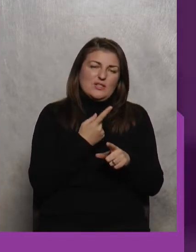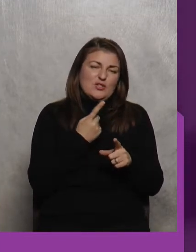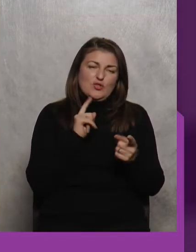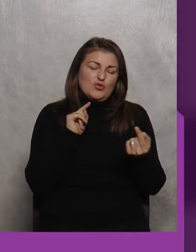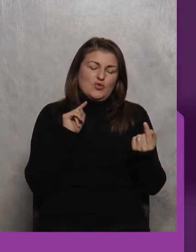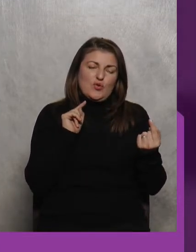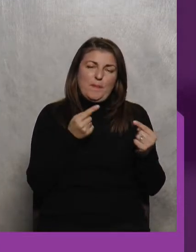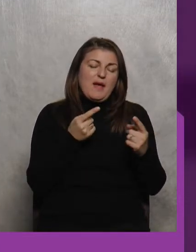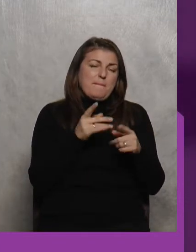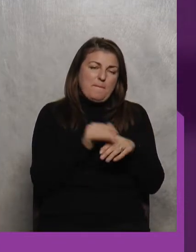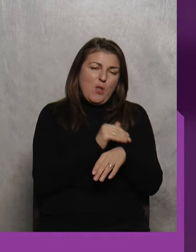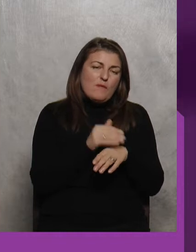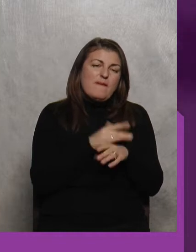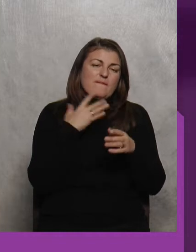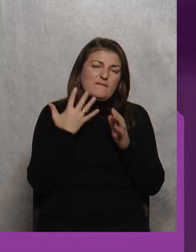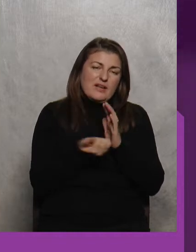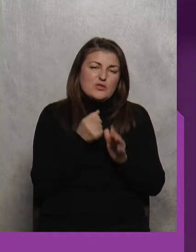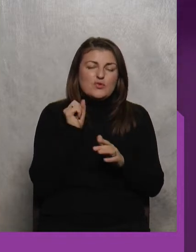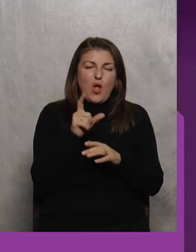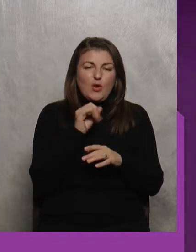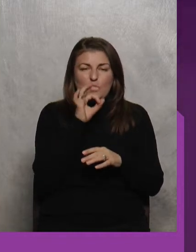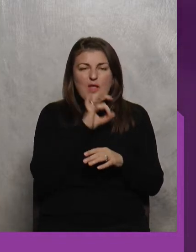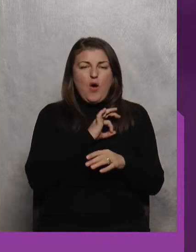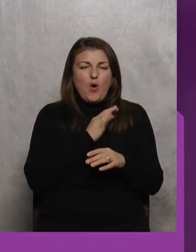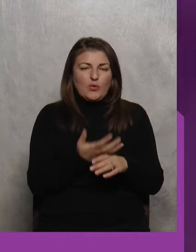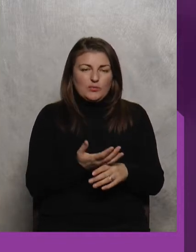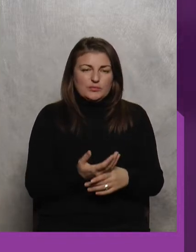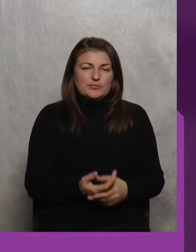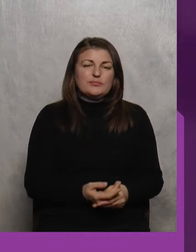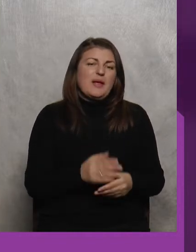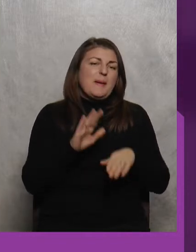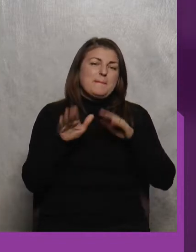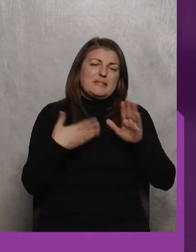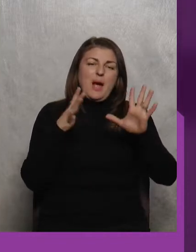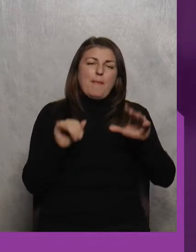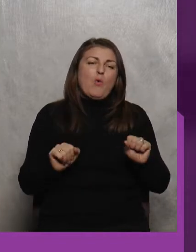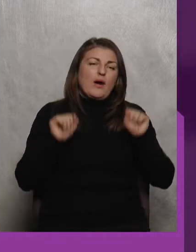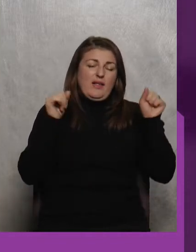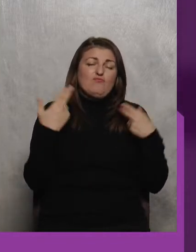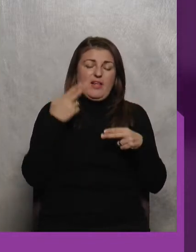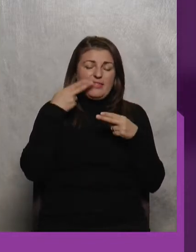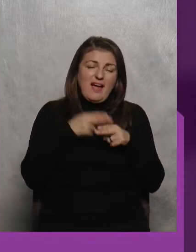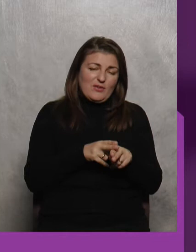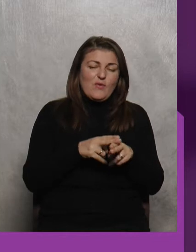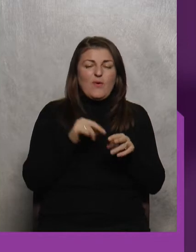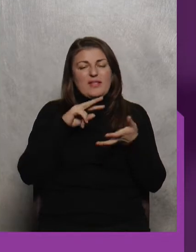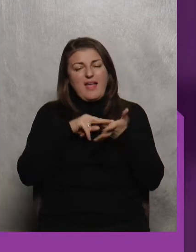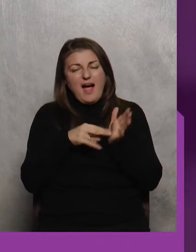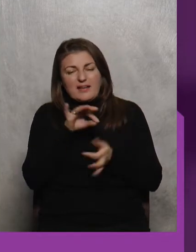безсуперечна. Відповідно, молодчинка виграє золоту нагороду. Після пауерліфтингу вже техніку і тактику.